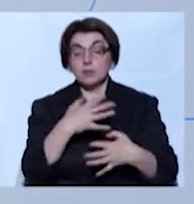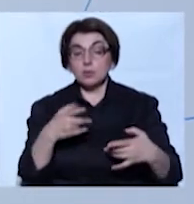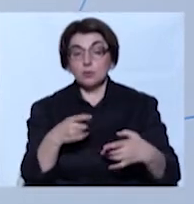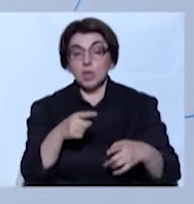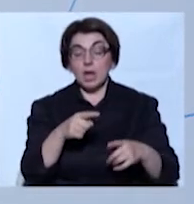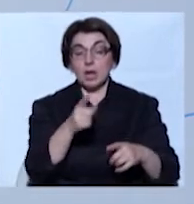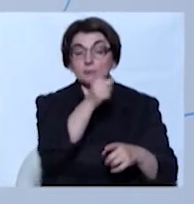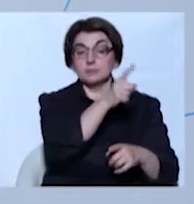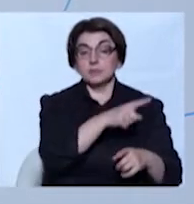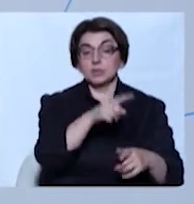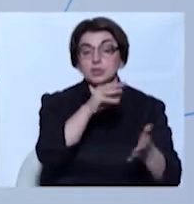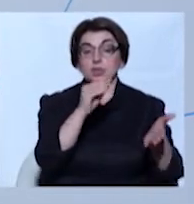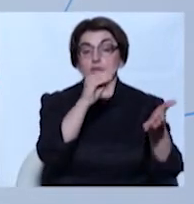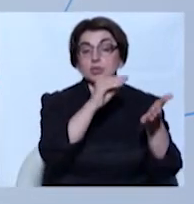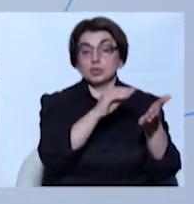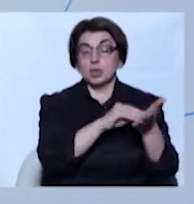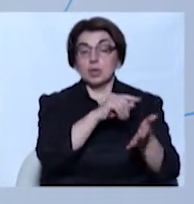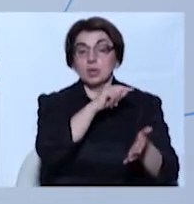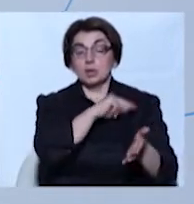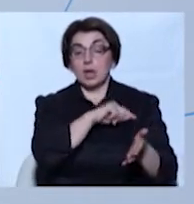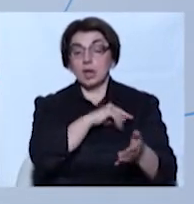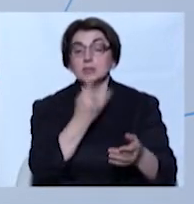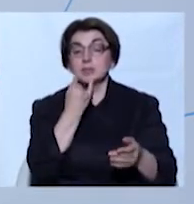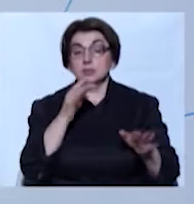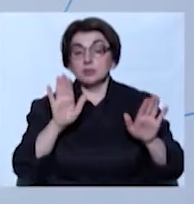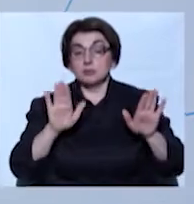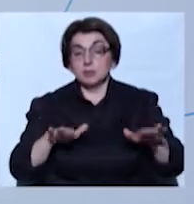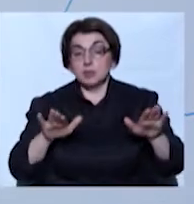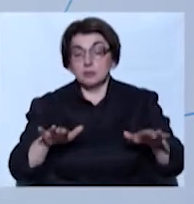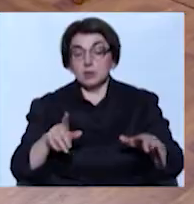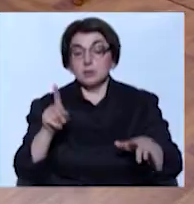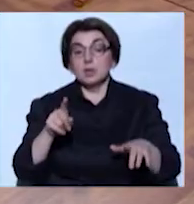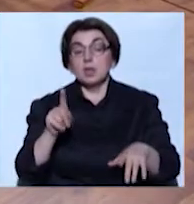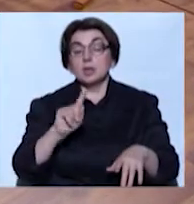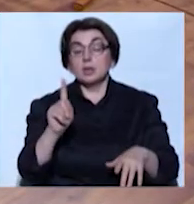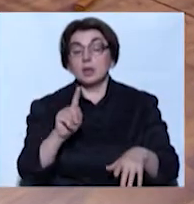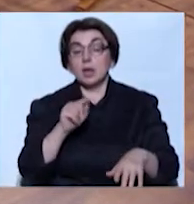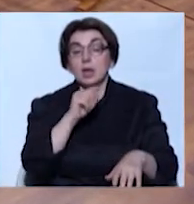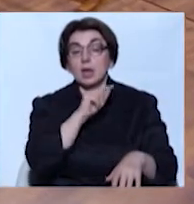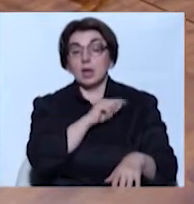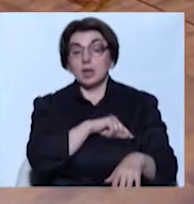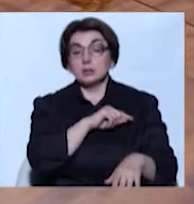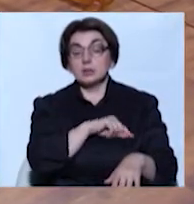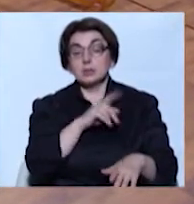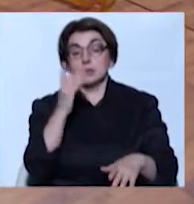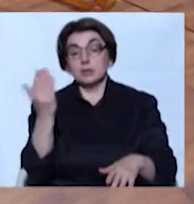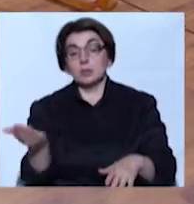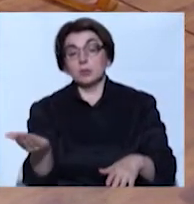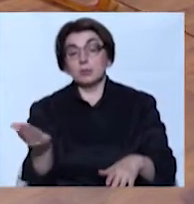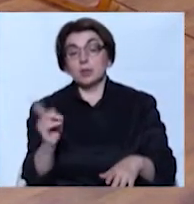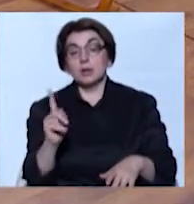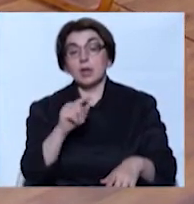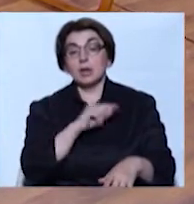ამ წრეში ჩაიწერება რა ახასიათებს ფრინველებს, რა ახასიათებთ ფრინველებს და აქეთ კიდე ჩაიწერება